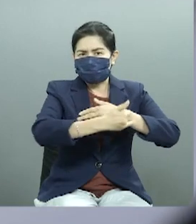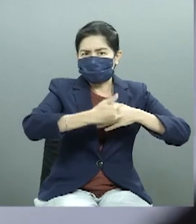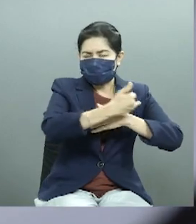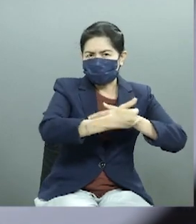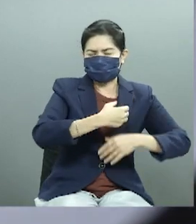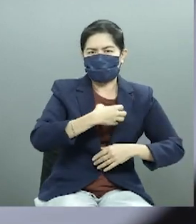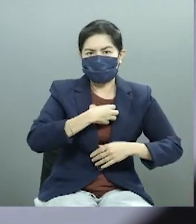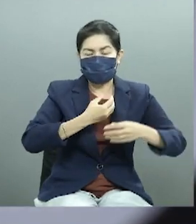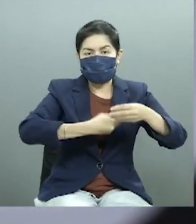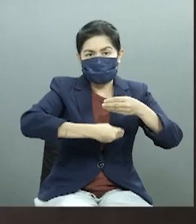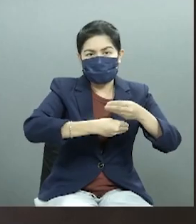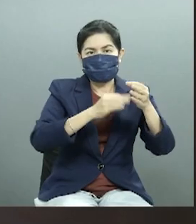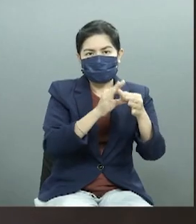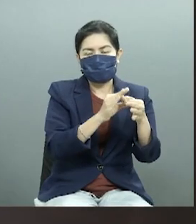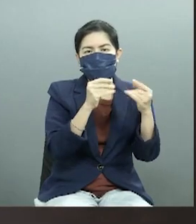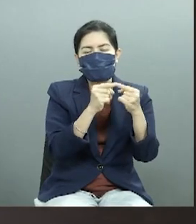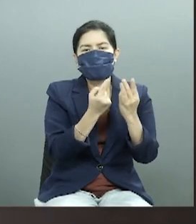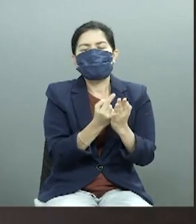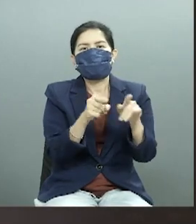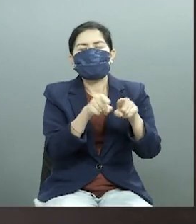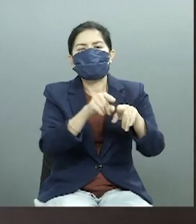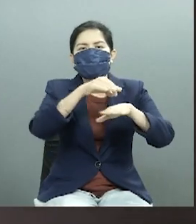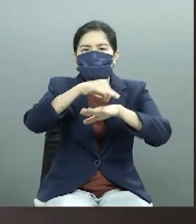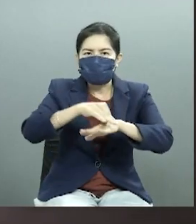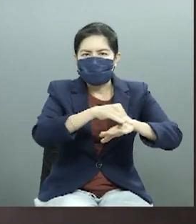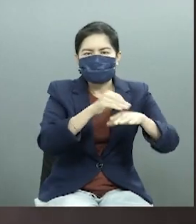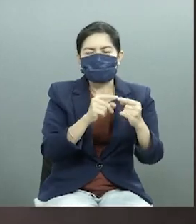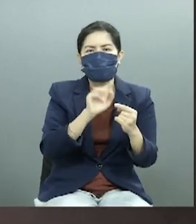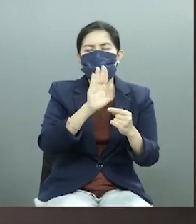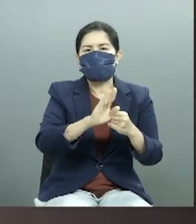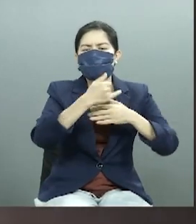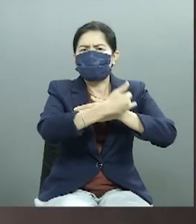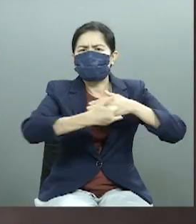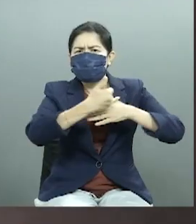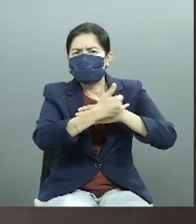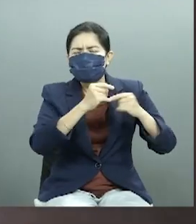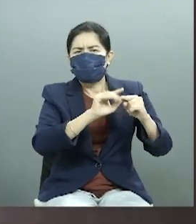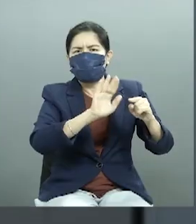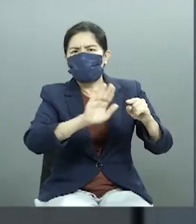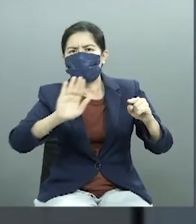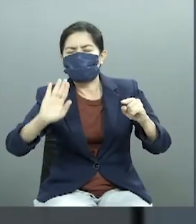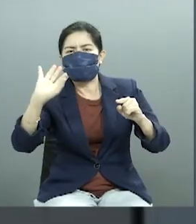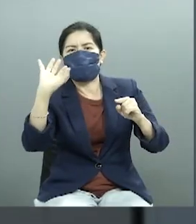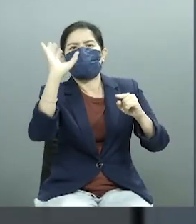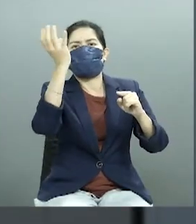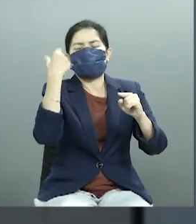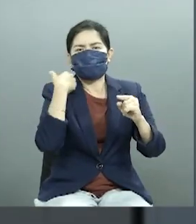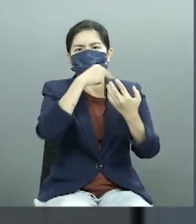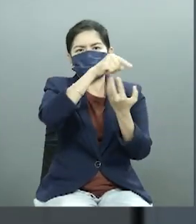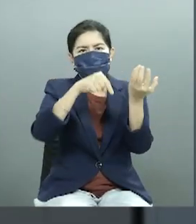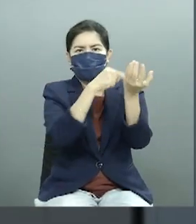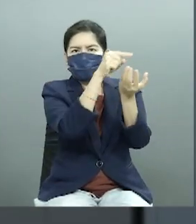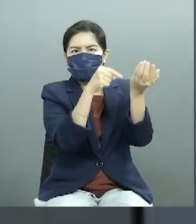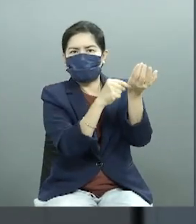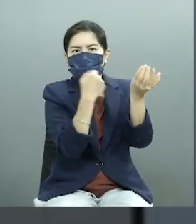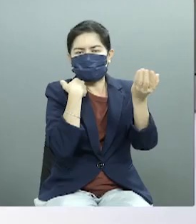ที่ประกอบสถานที่ต่างๆที่เป็นข่าวนะคะถือว่ามีประโยชน์มากๆถ้าหากว่ามีการนำเสนอข่าวของประเทศหรือสถานที่ที่คน